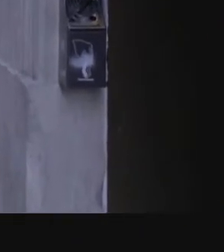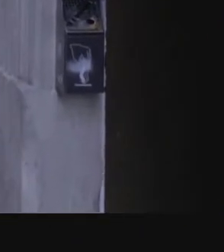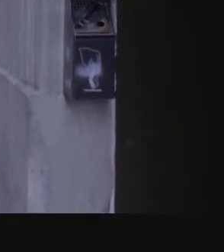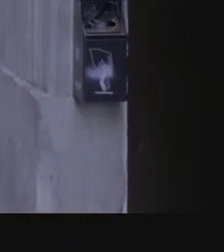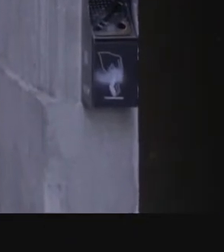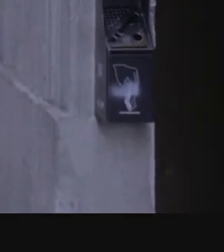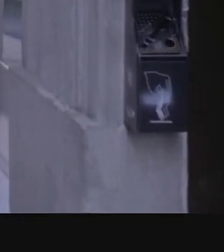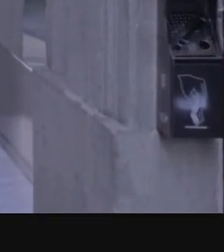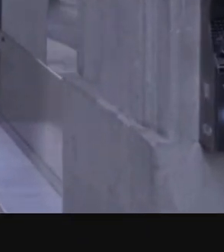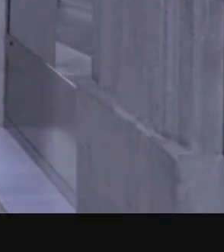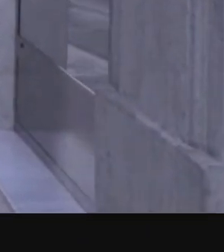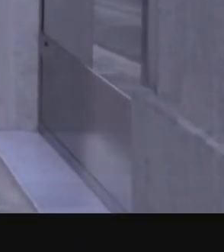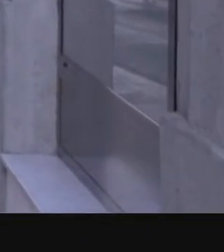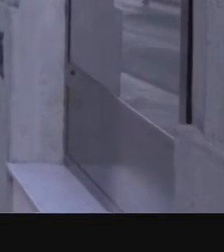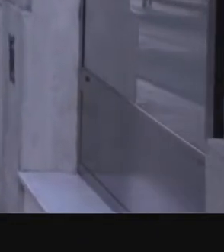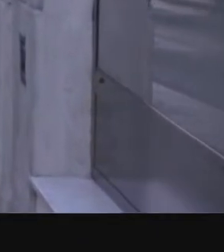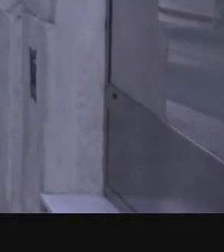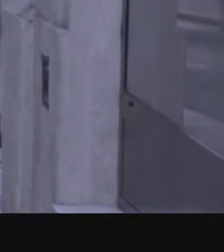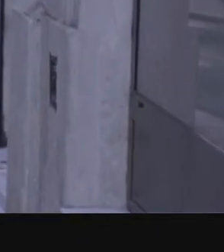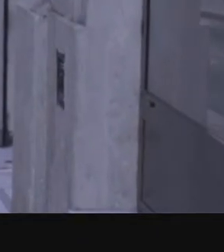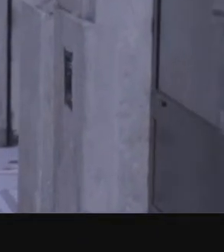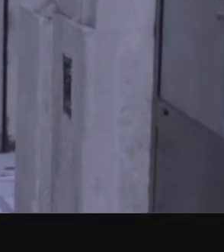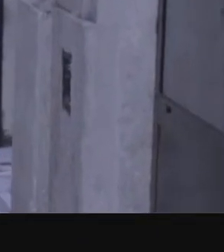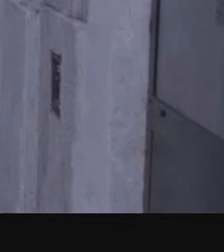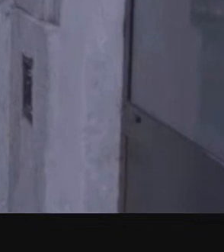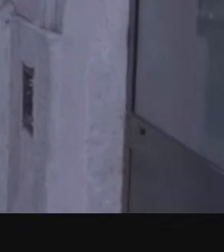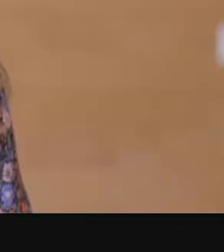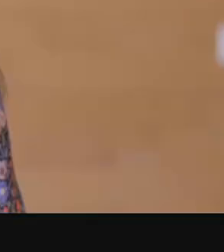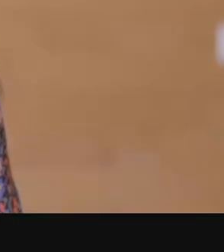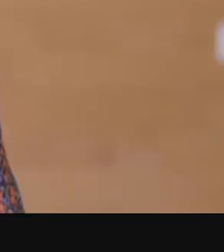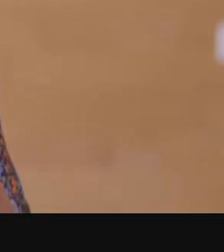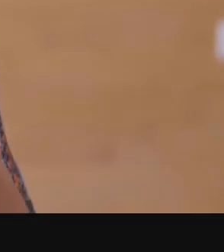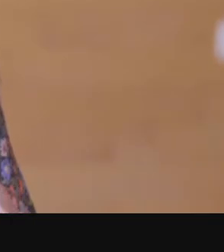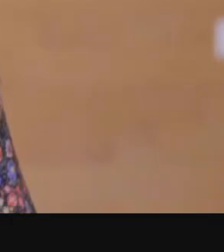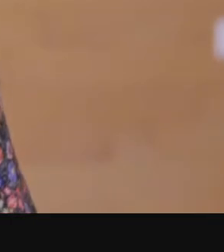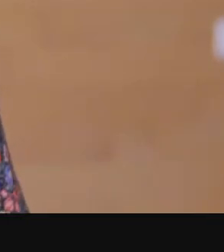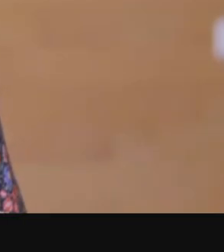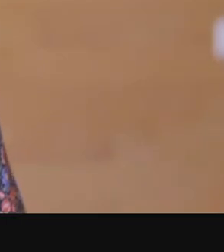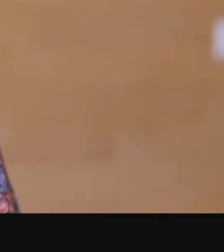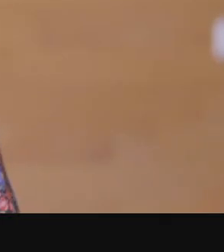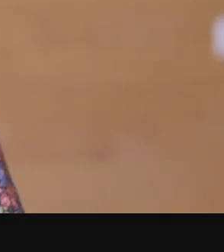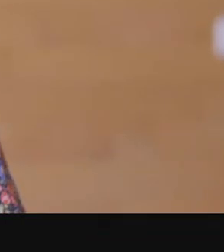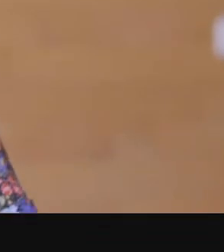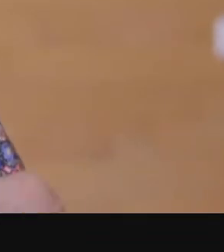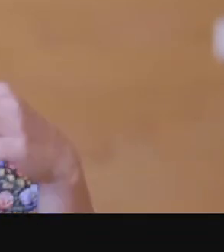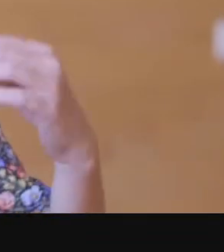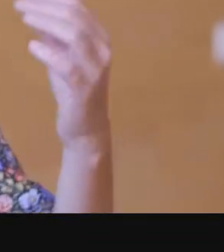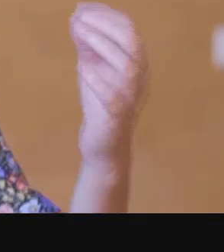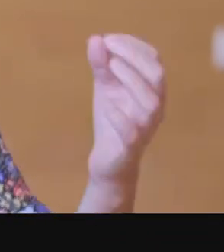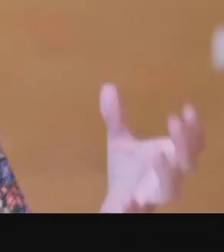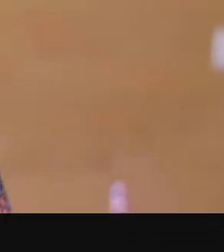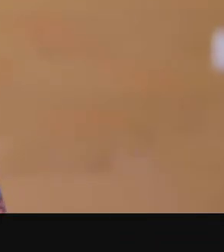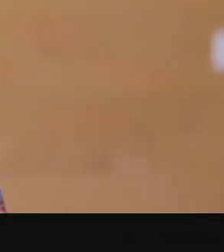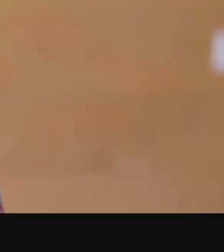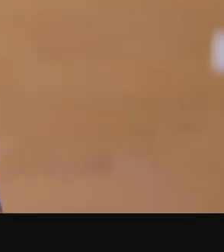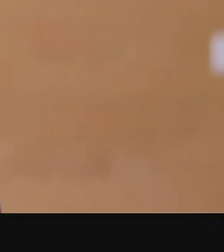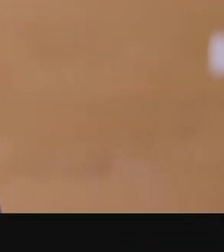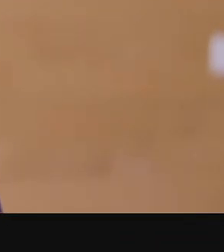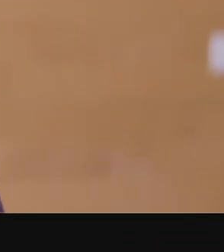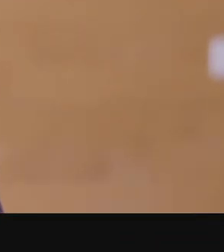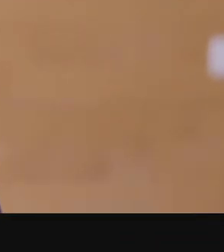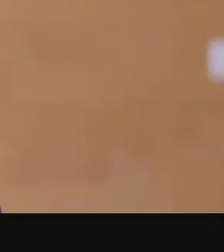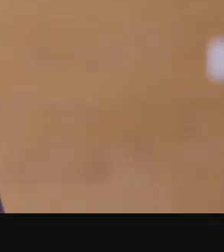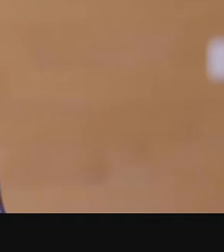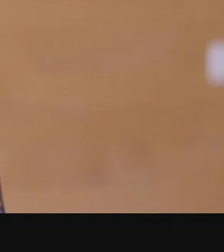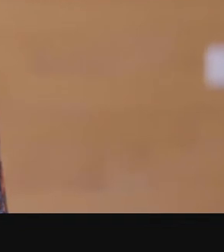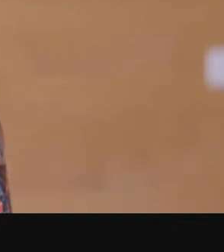més acadèmica, per això vam tenir projectes europeus en l'àmbit més social, des de feina que havia